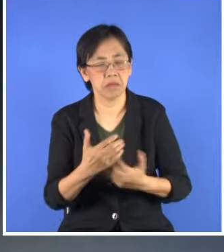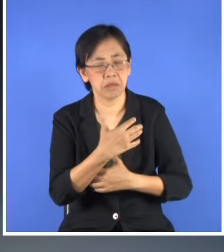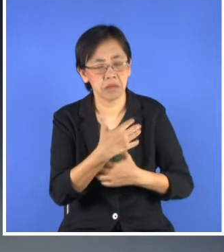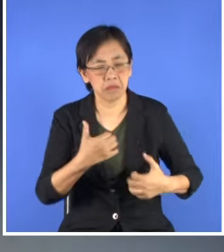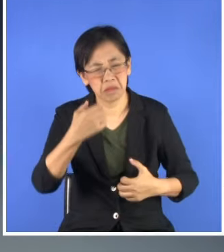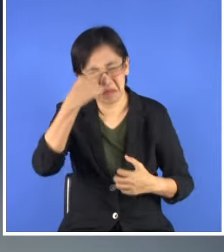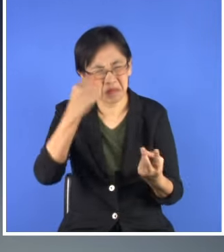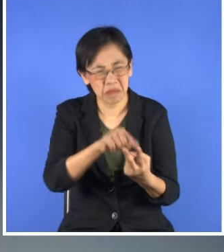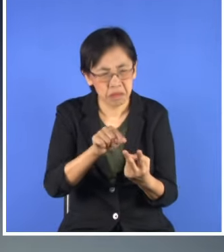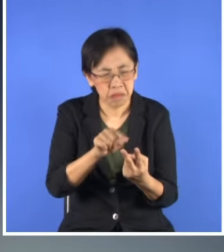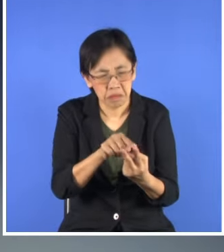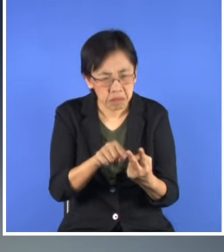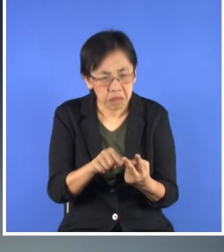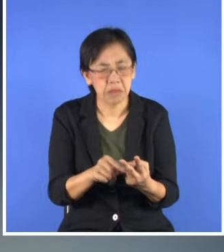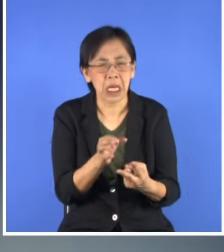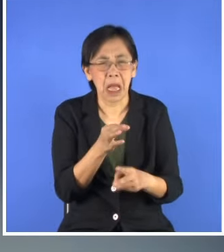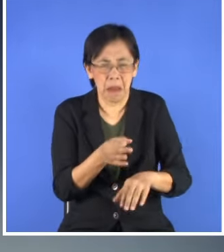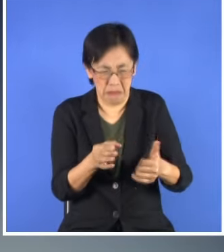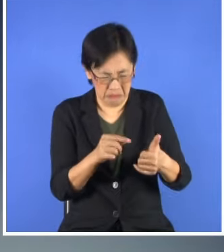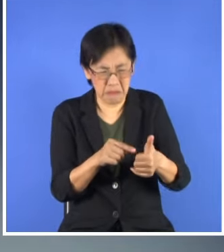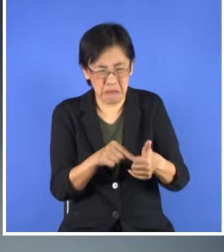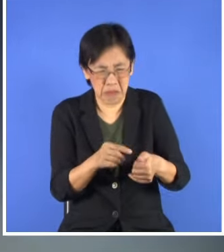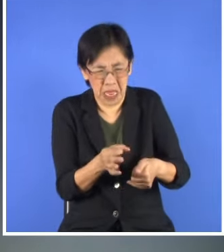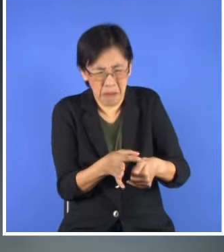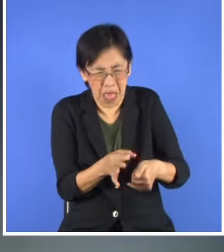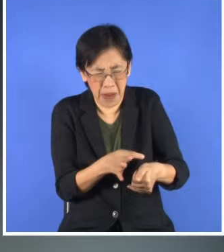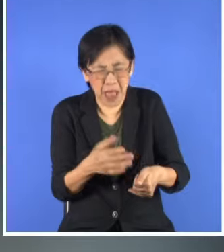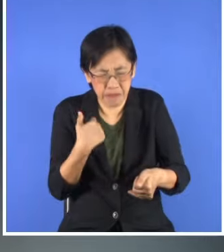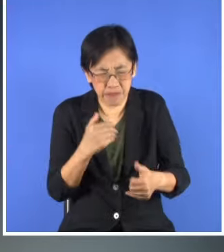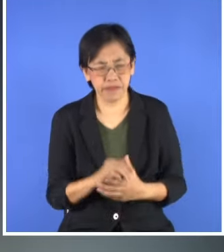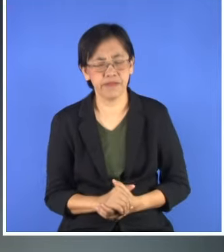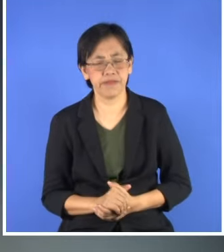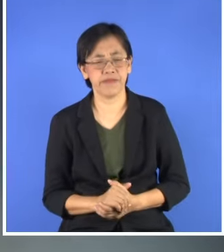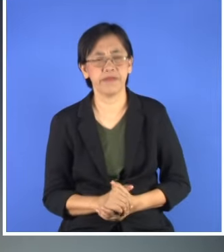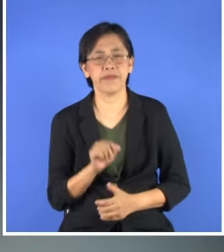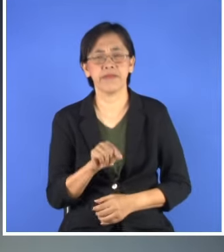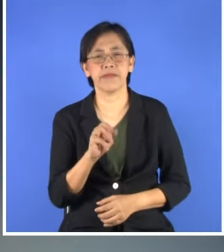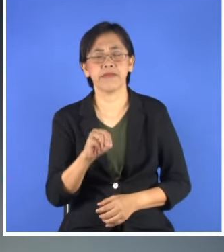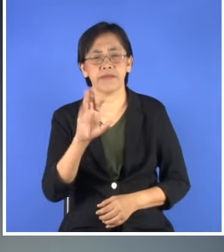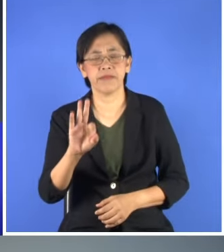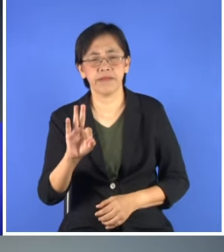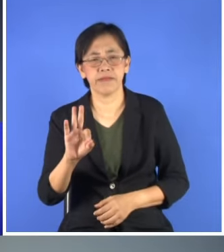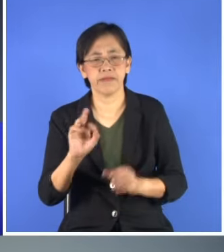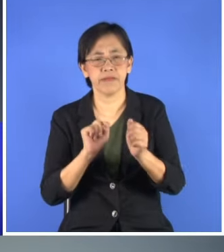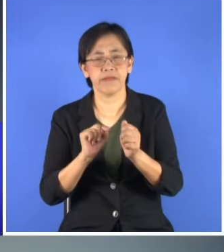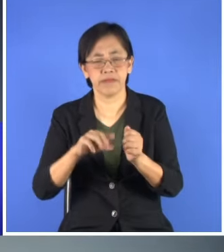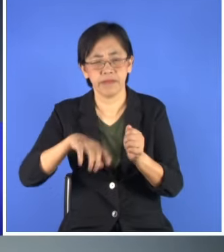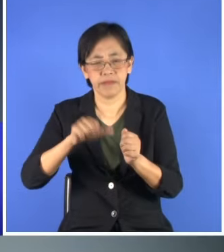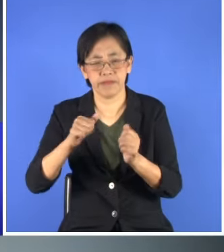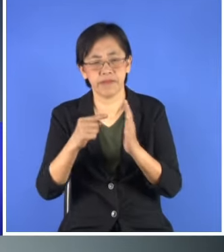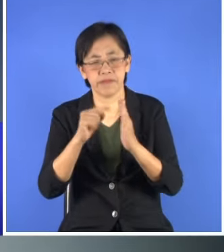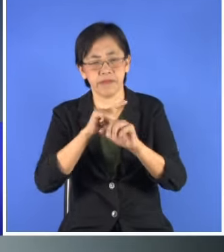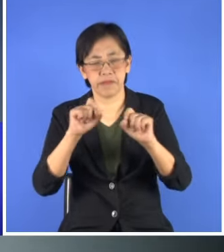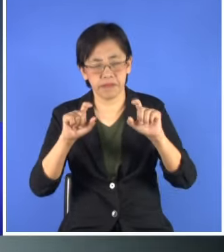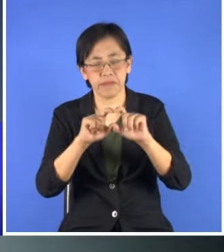ด้วยอ้าดูนี่ที่ที่พักสงฆ์สวนป่าทาน้ำทิพย์อยู่ที่หมู่ที่ 9ตำบลป่าเลอำเภอเมืองจังหวัดเพชรบูรณ์